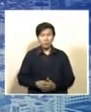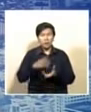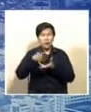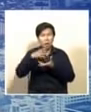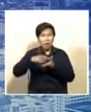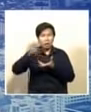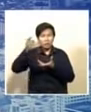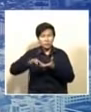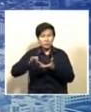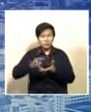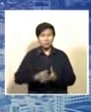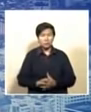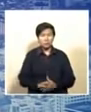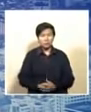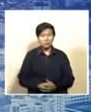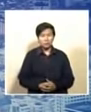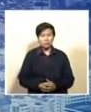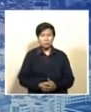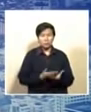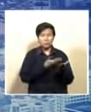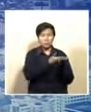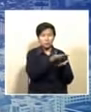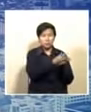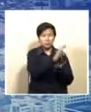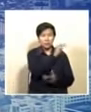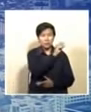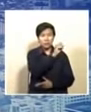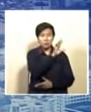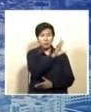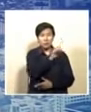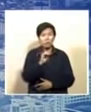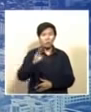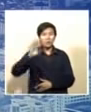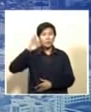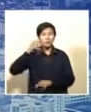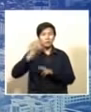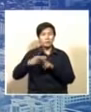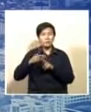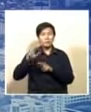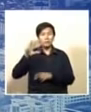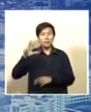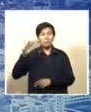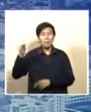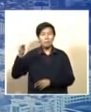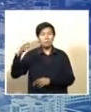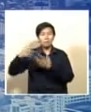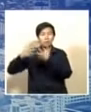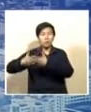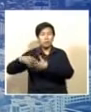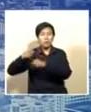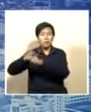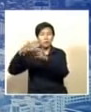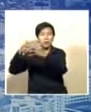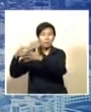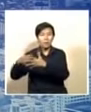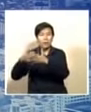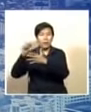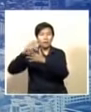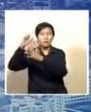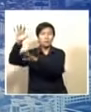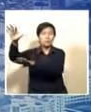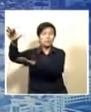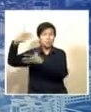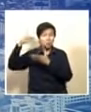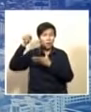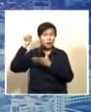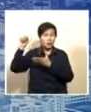นะครับที่ผลิตญี่ปุ่นแต่เราส่วนมากเราจะไม่ได้ซื้อจากของเขาเลยนะครับในช่วงสถานการณ์ที่ผ่านมานี้ระบบป